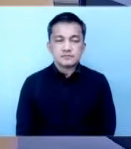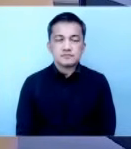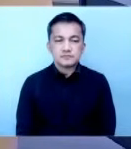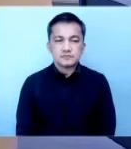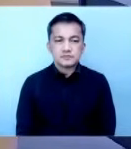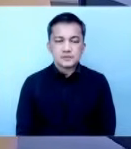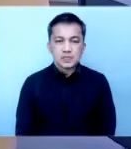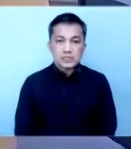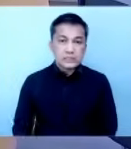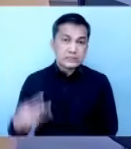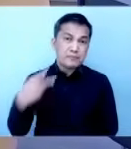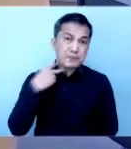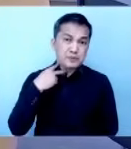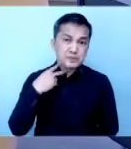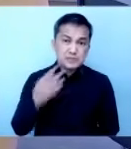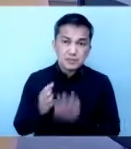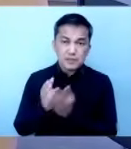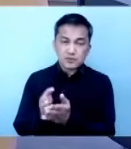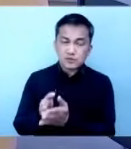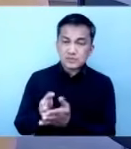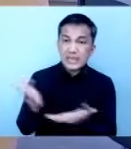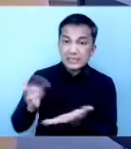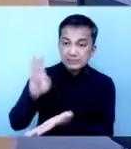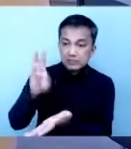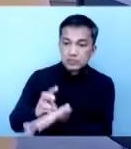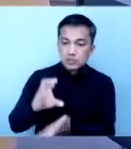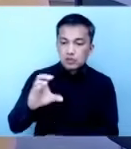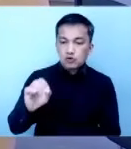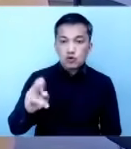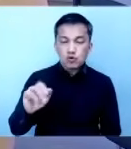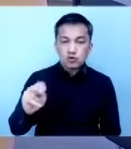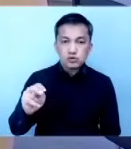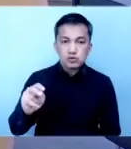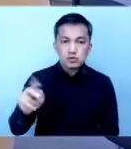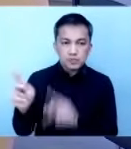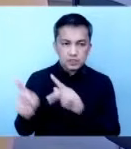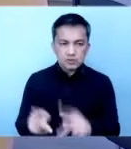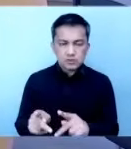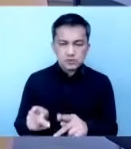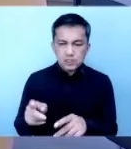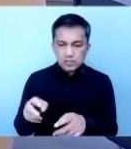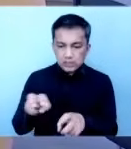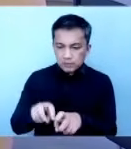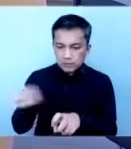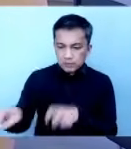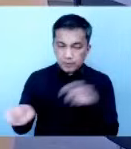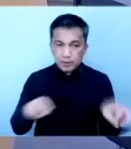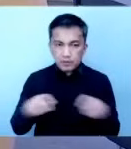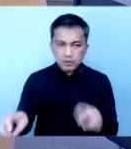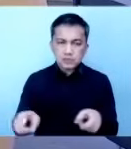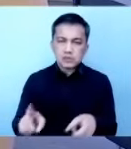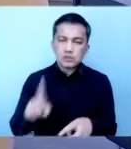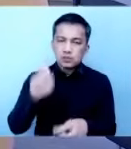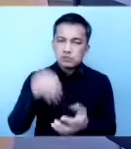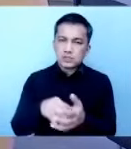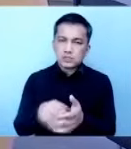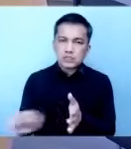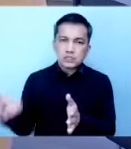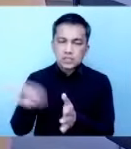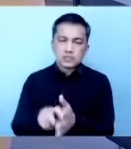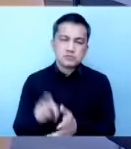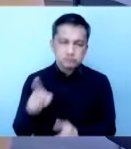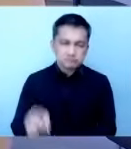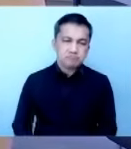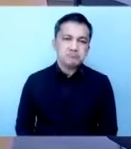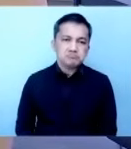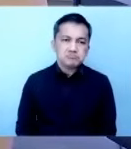Sumadsad ang isang barko sa Coron, Palawan. Patuloy na ibinababa mula sa barko ang mahigit 1,000 sakay nito. Nasa frontline ng